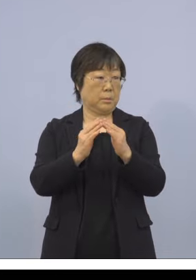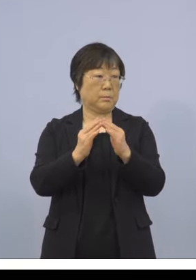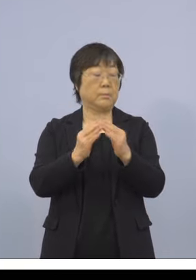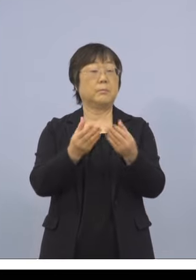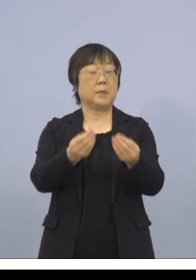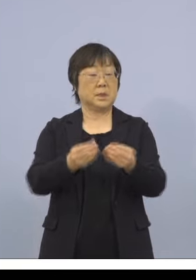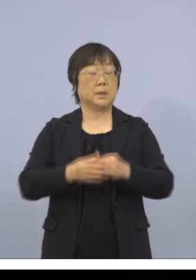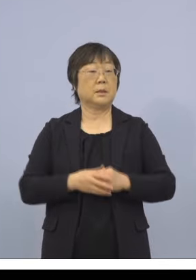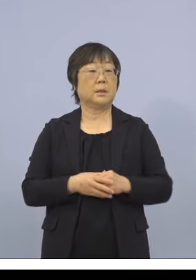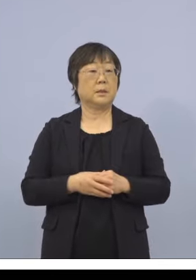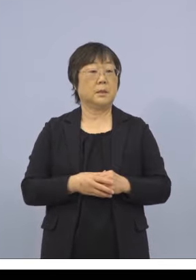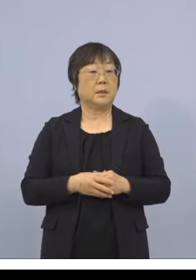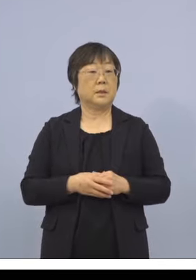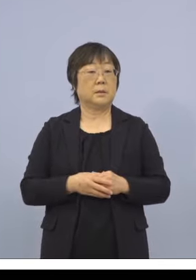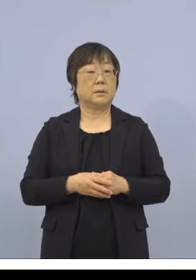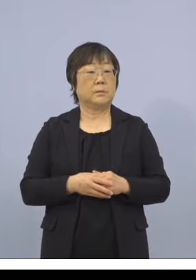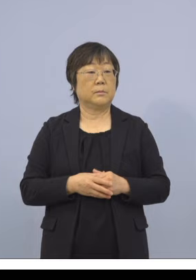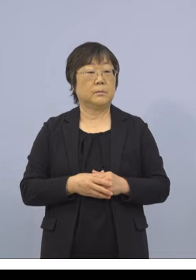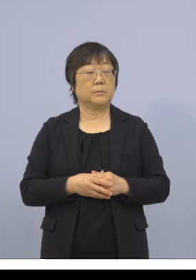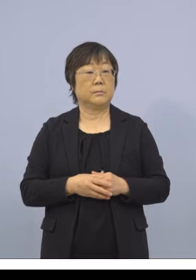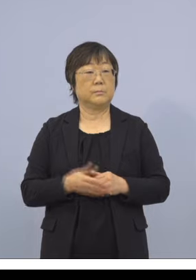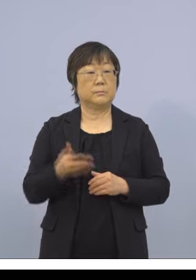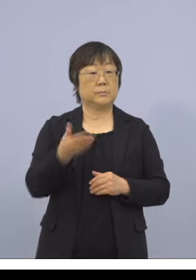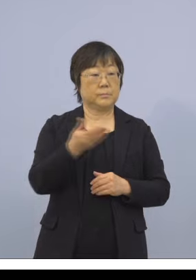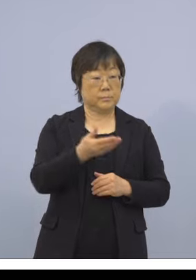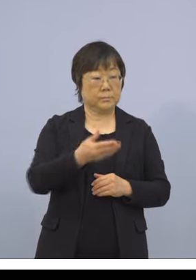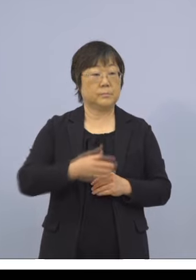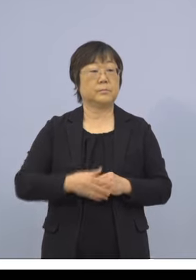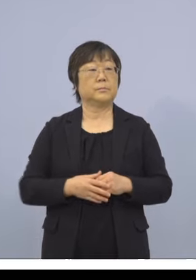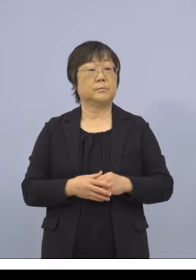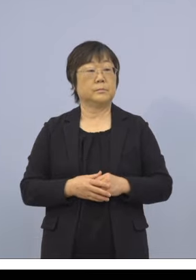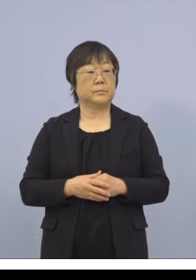上させていただいてます。次に行きます。